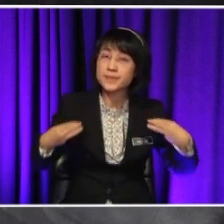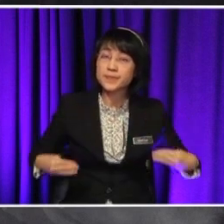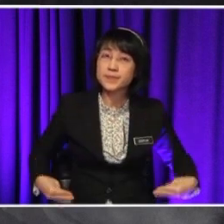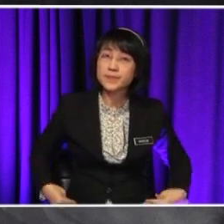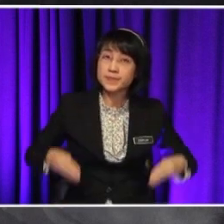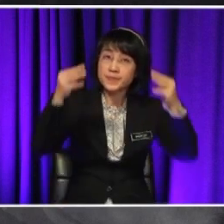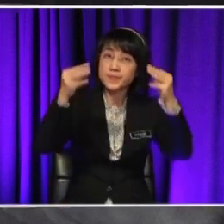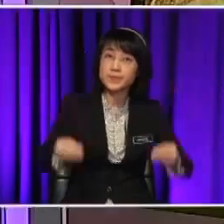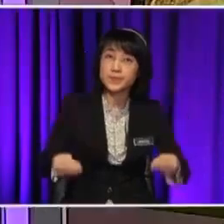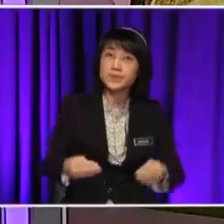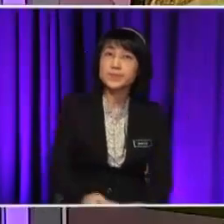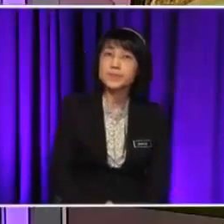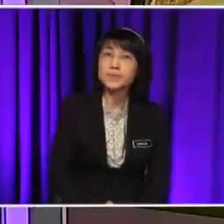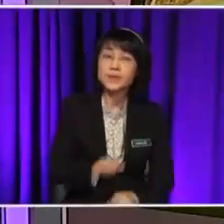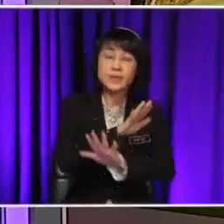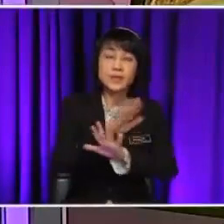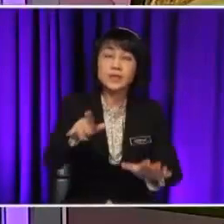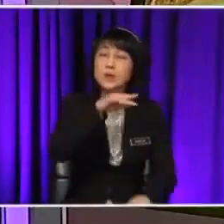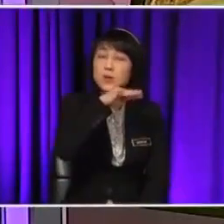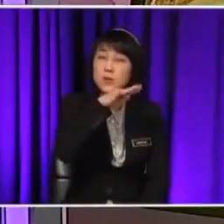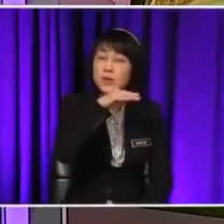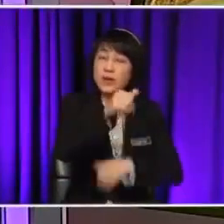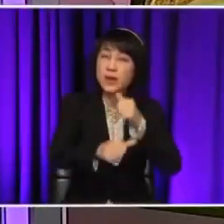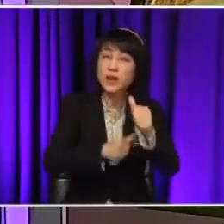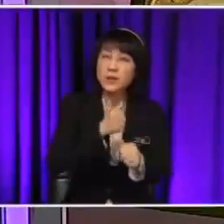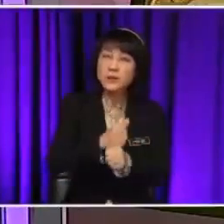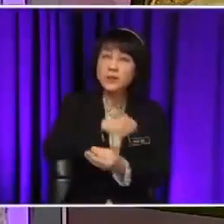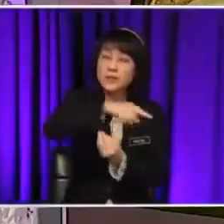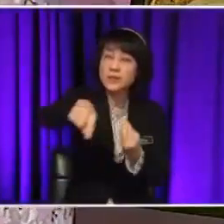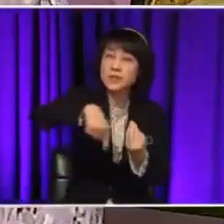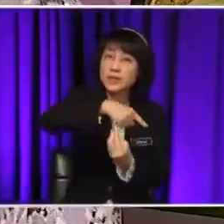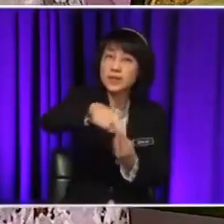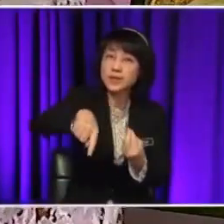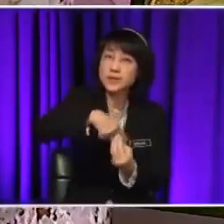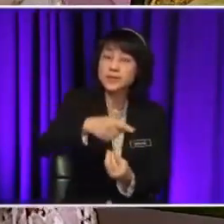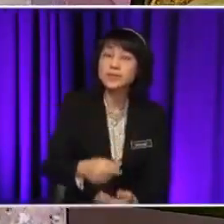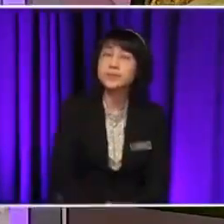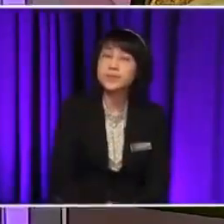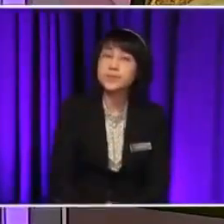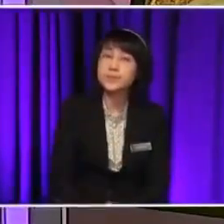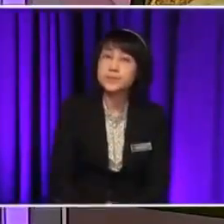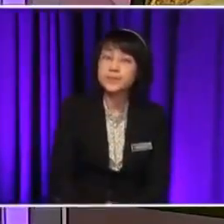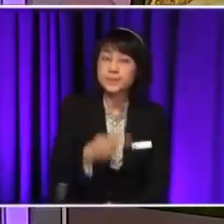persekitaran. Maksudnya dia tidak mencemarkan alam sekitar. Okey? Faham cikgu? Okey, kita tengok kepada prospek dan hala